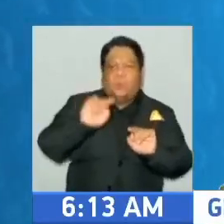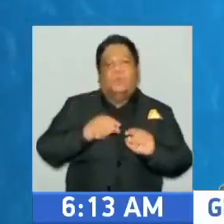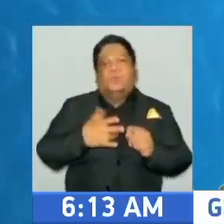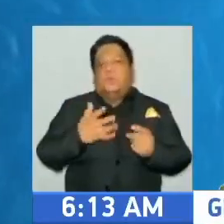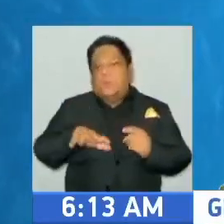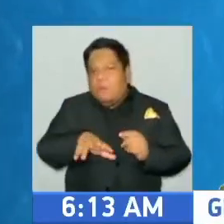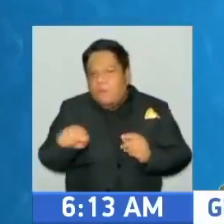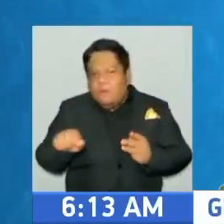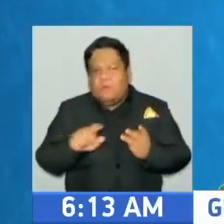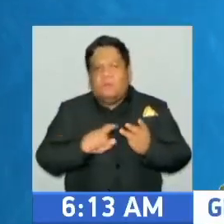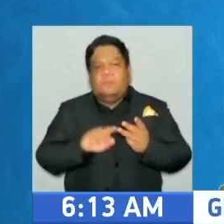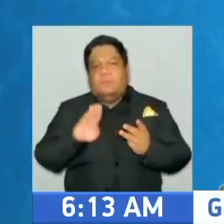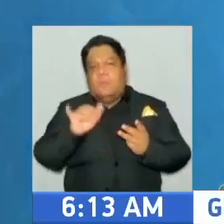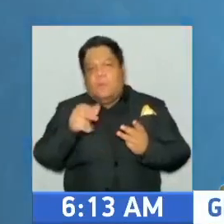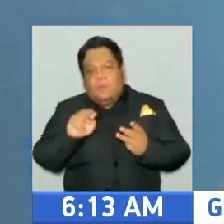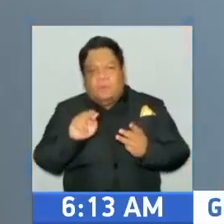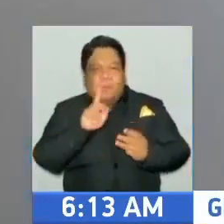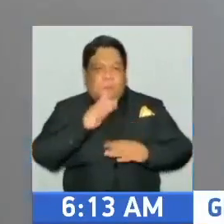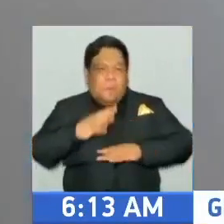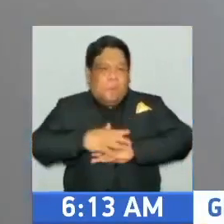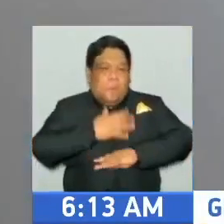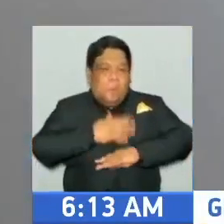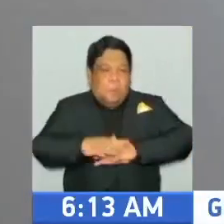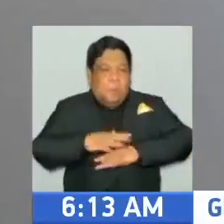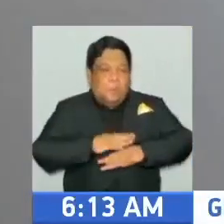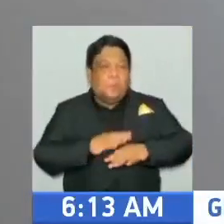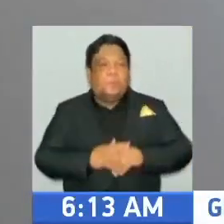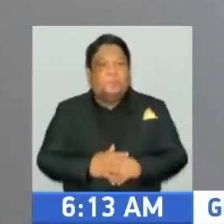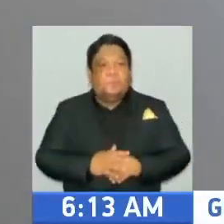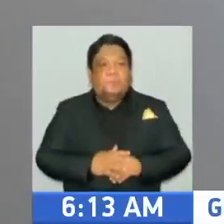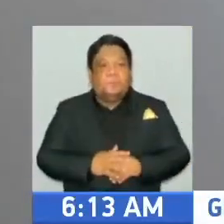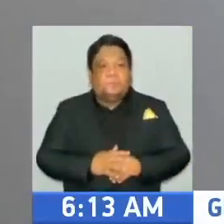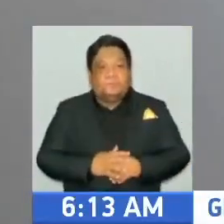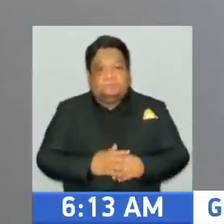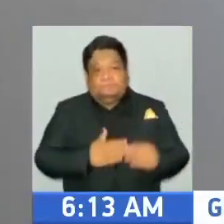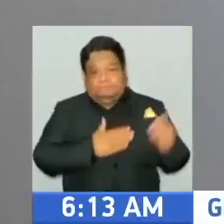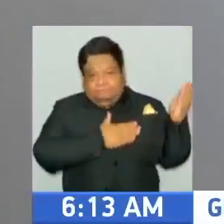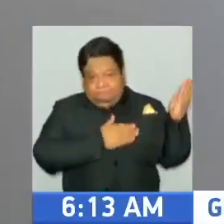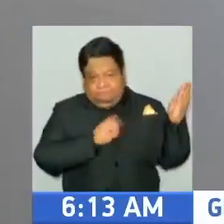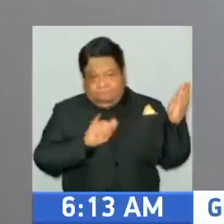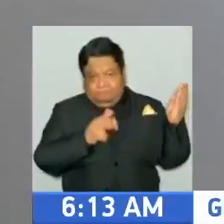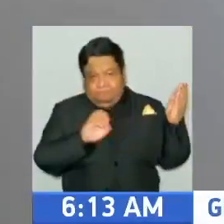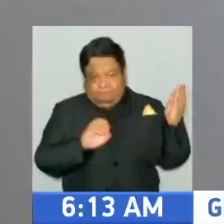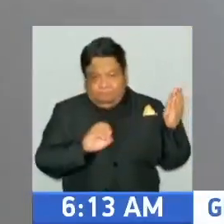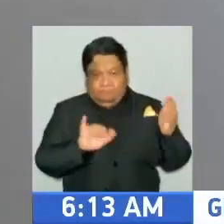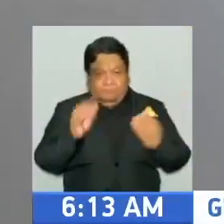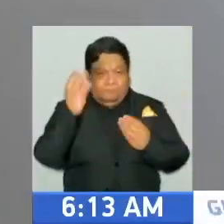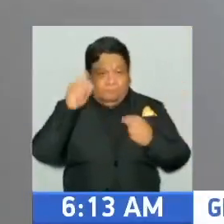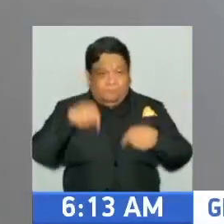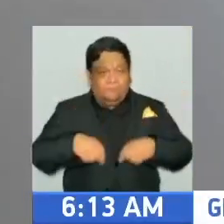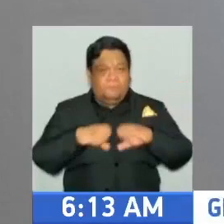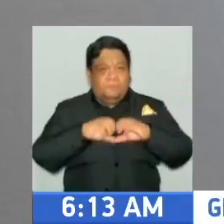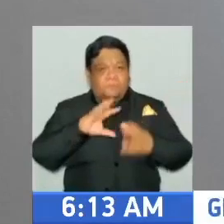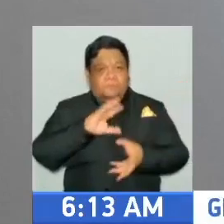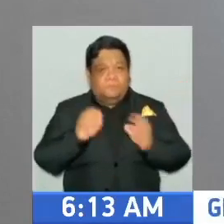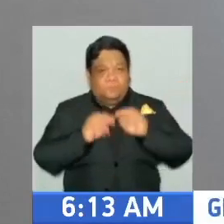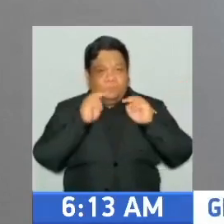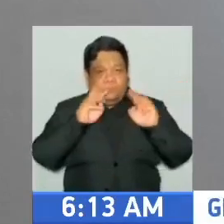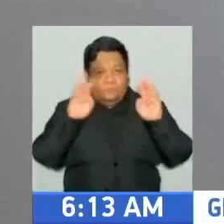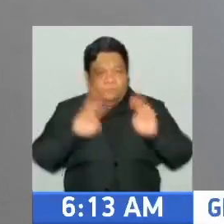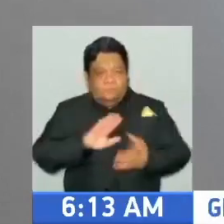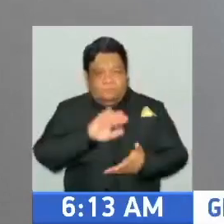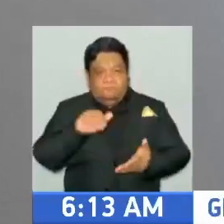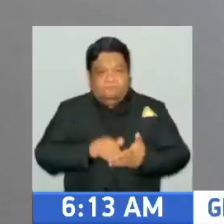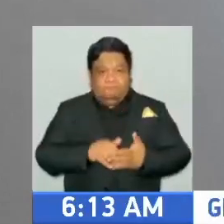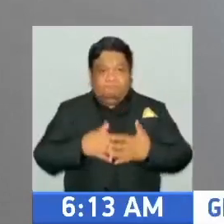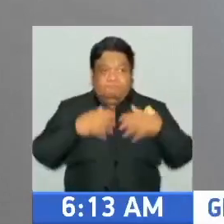sakop ng Batanes. Ako po si Angelo Pertiera at yan ang latest mula sa GMA Integrated News Weather Center. Maasahan,